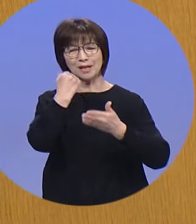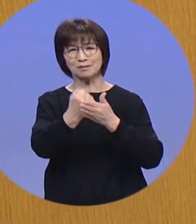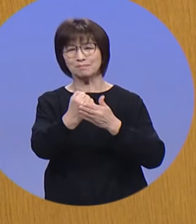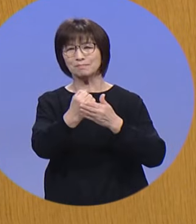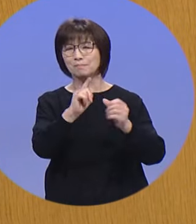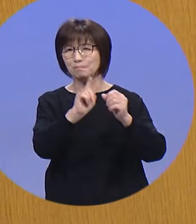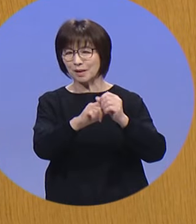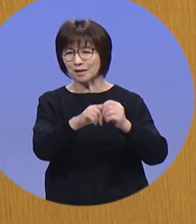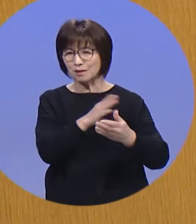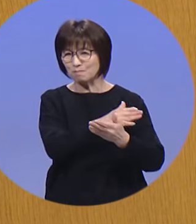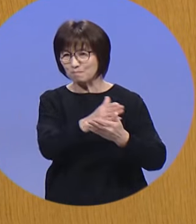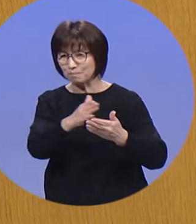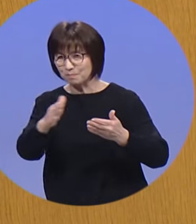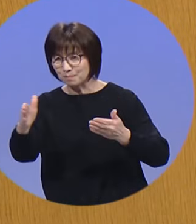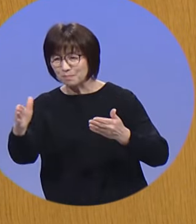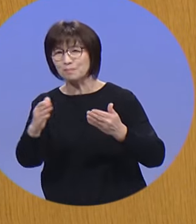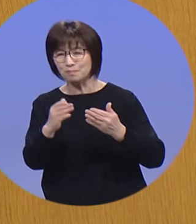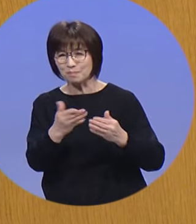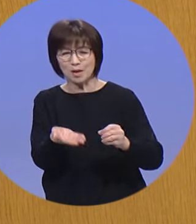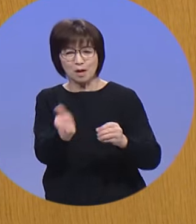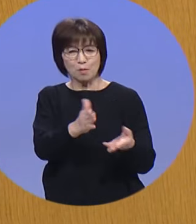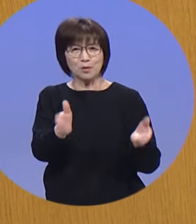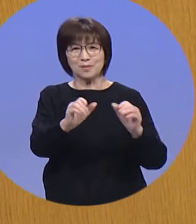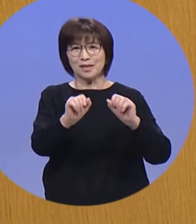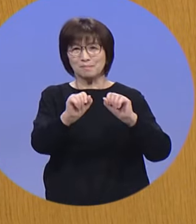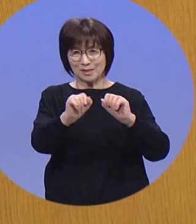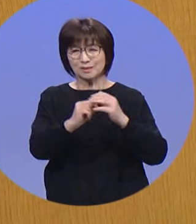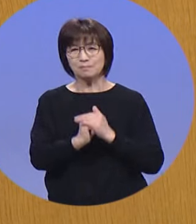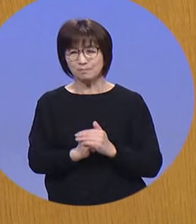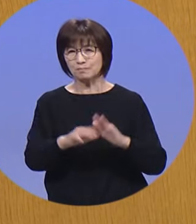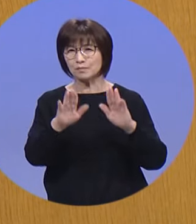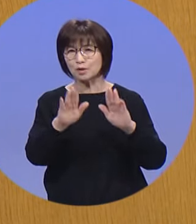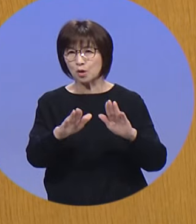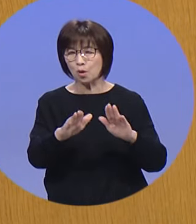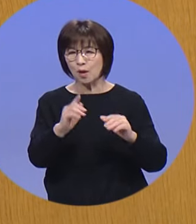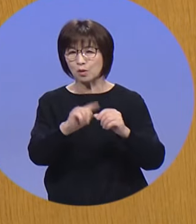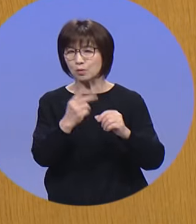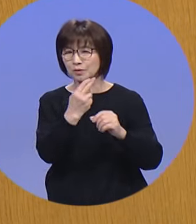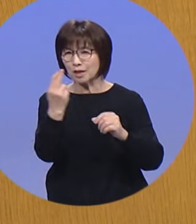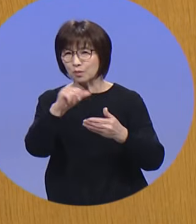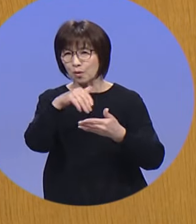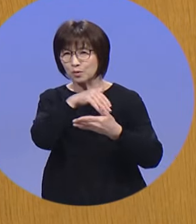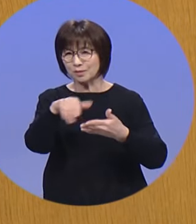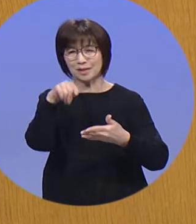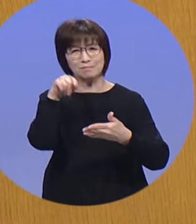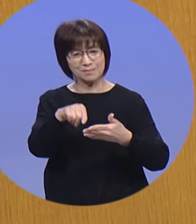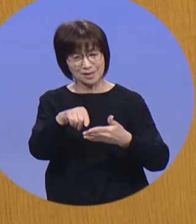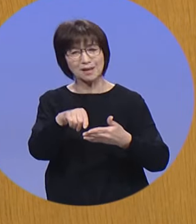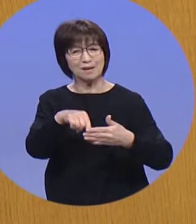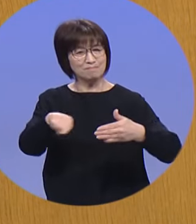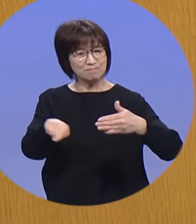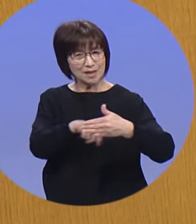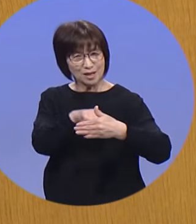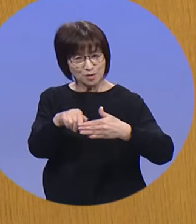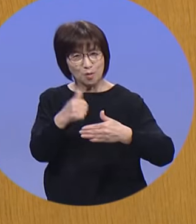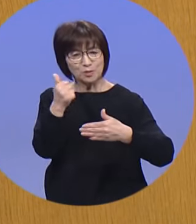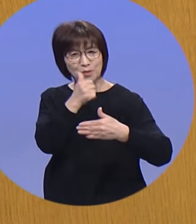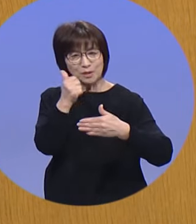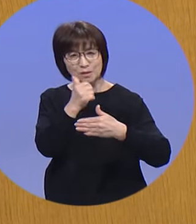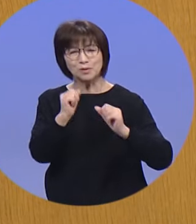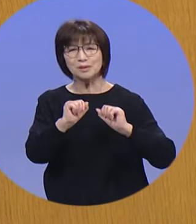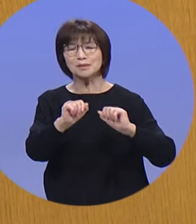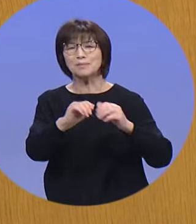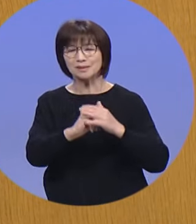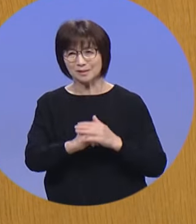けた各種施策の実施などを盛り込んでいます。今日は令和6年度予算における主な取り組みを紹介をいたします